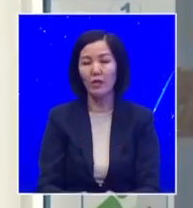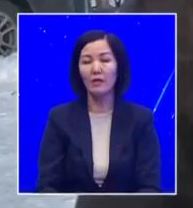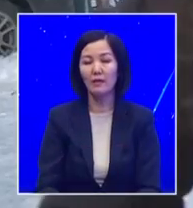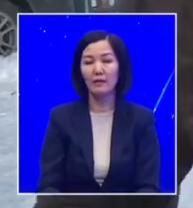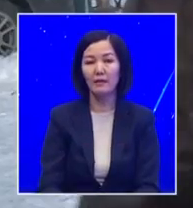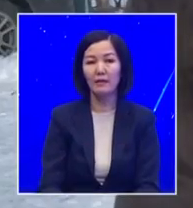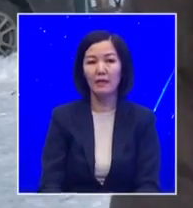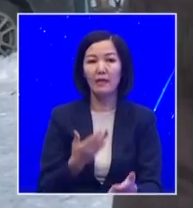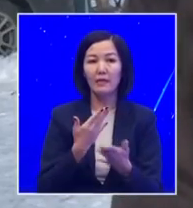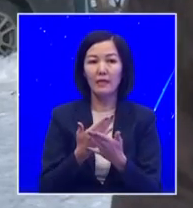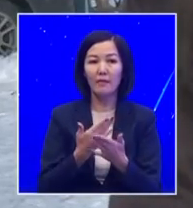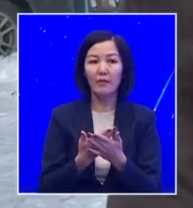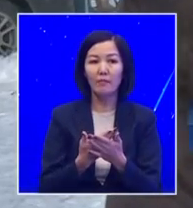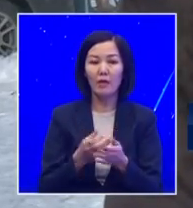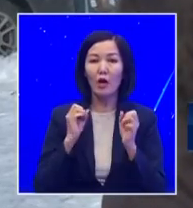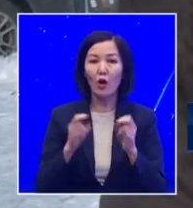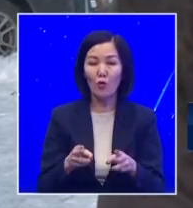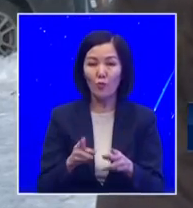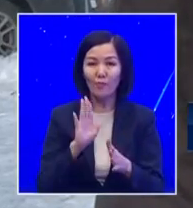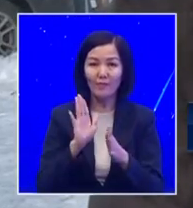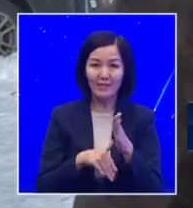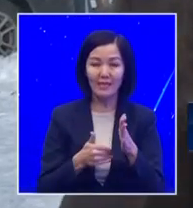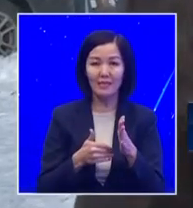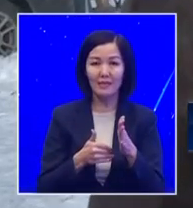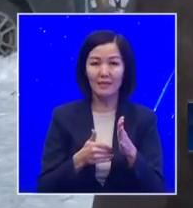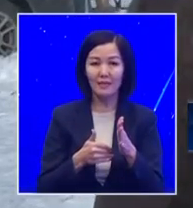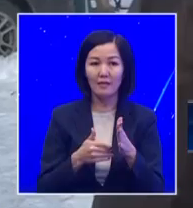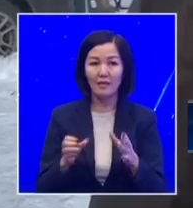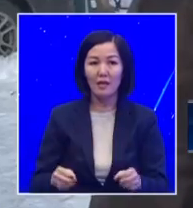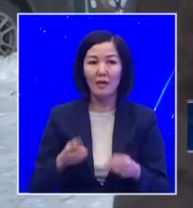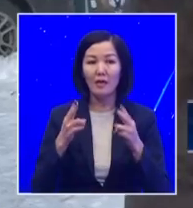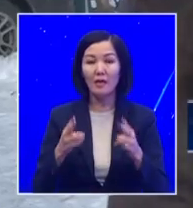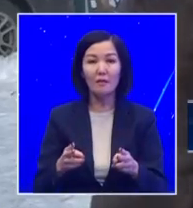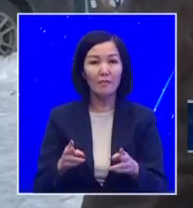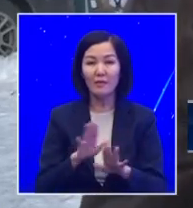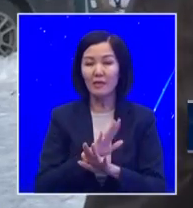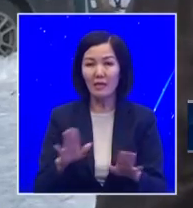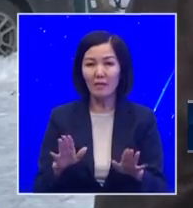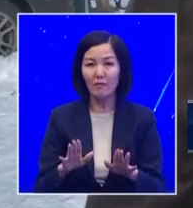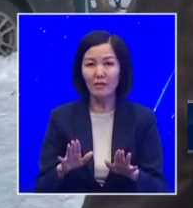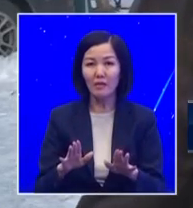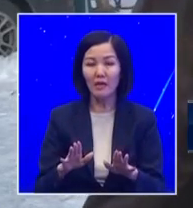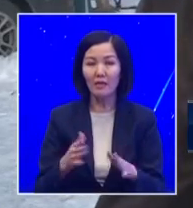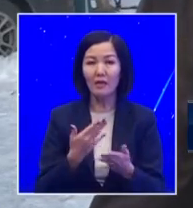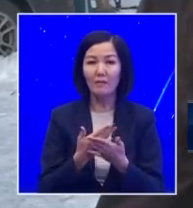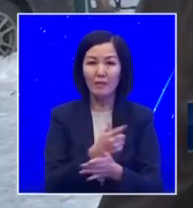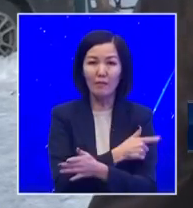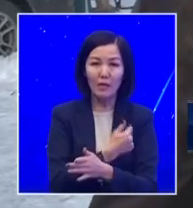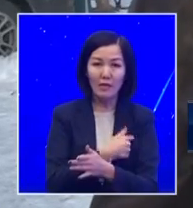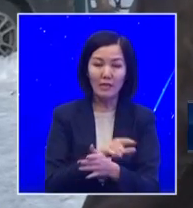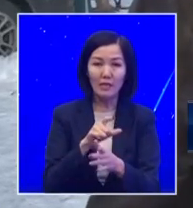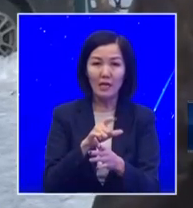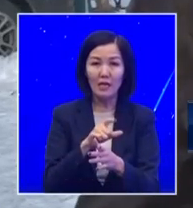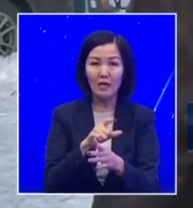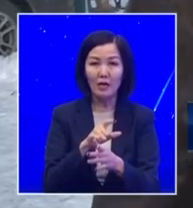бар. Егер бұл жер қауіпсіз болып саналады, бұл жерде қылмыскер болып саналмайды. Өйткені бұл қауіпсіз жерге тастап, медициналық органға салып тұр